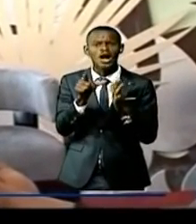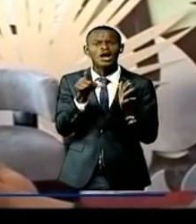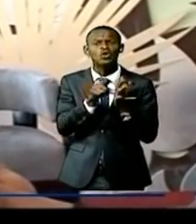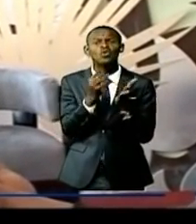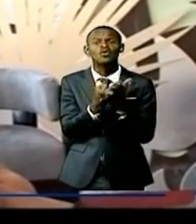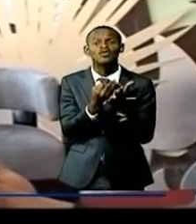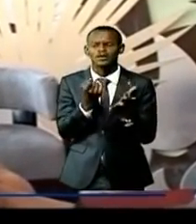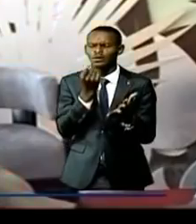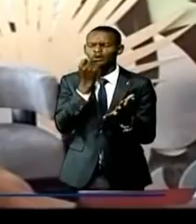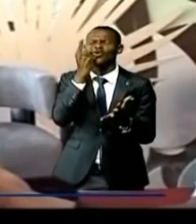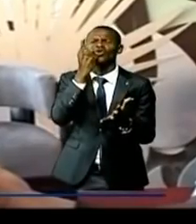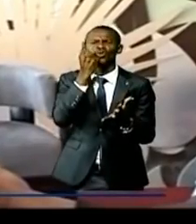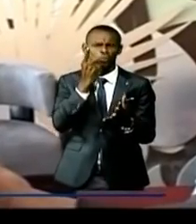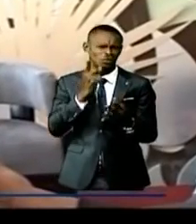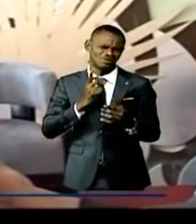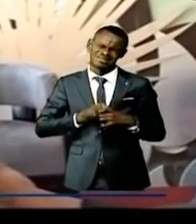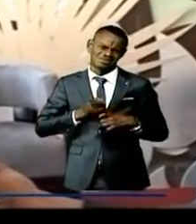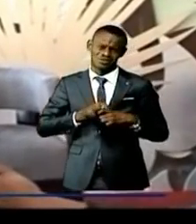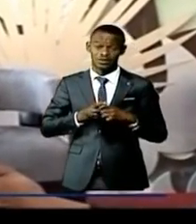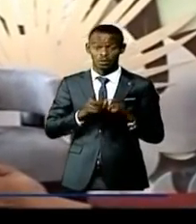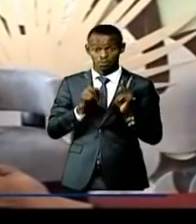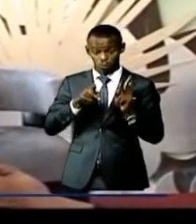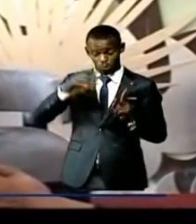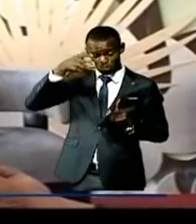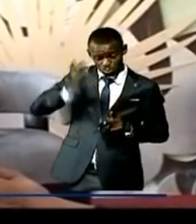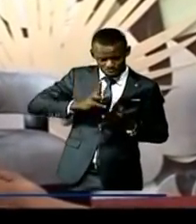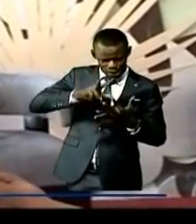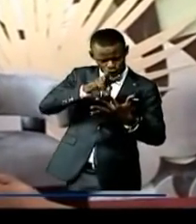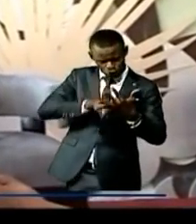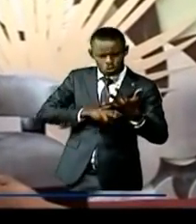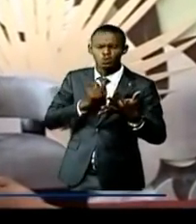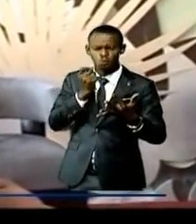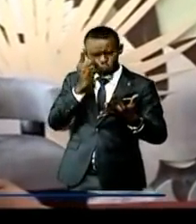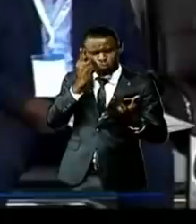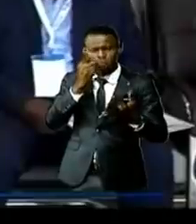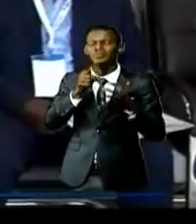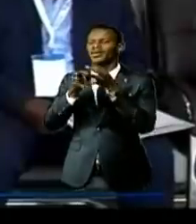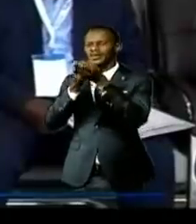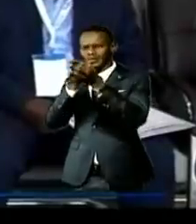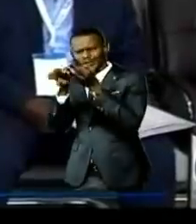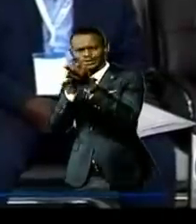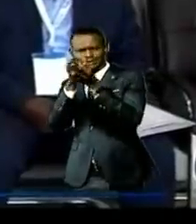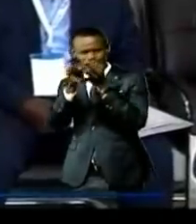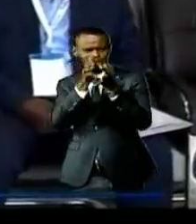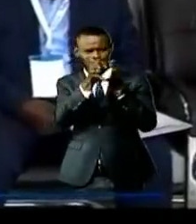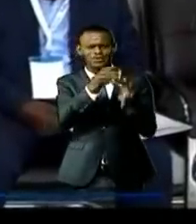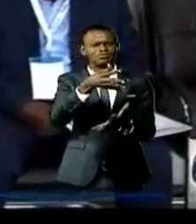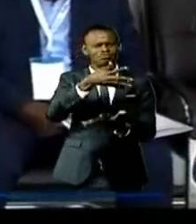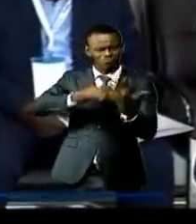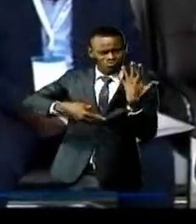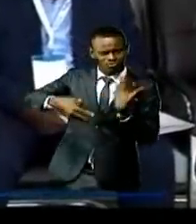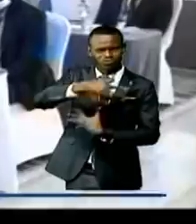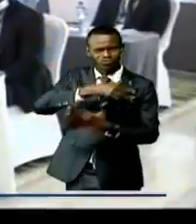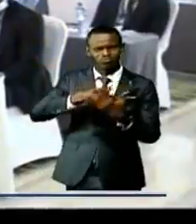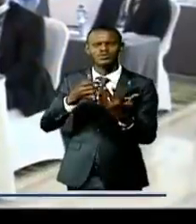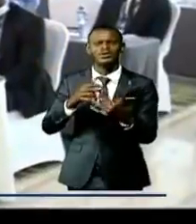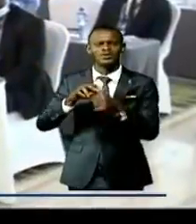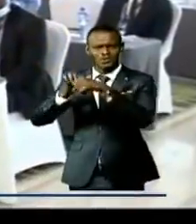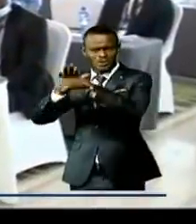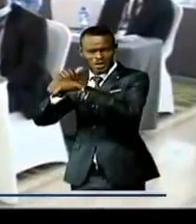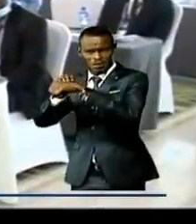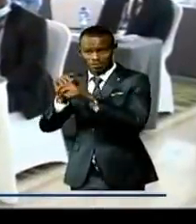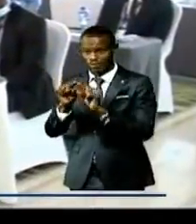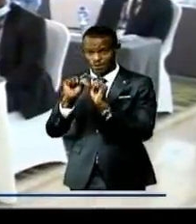miens soient là pour expliquer. Et parce que c'est que nous avons voulu associer l'équipe de la DGI, des Gérard et des